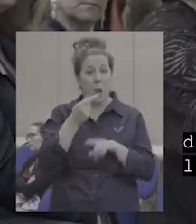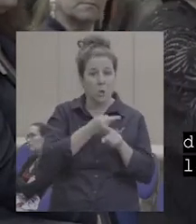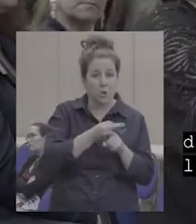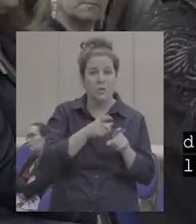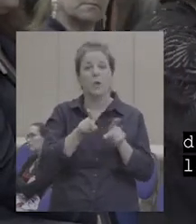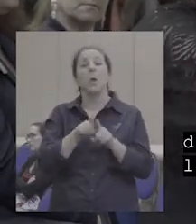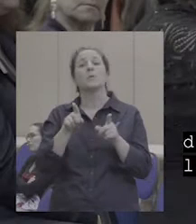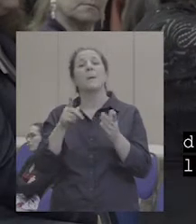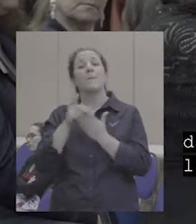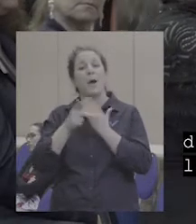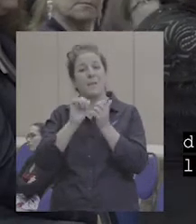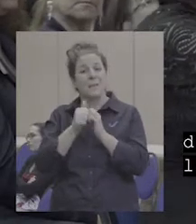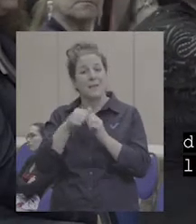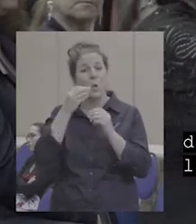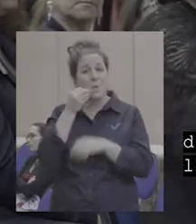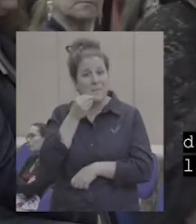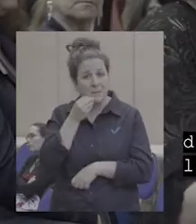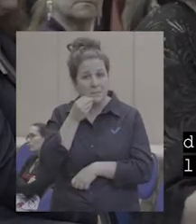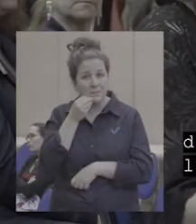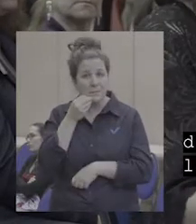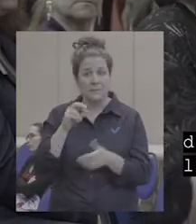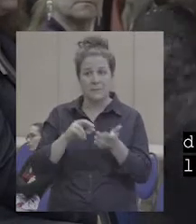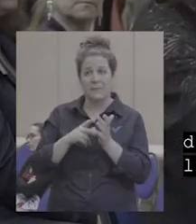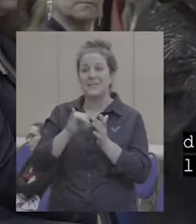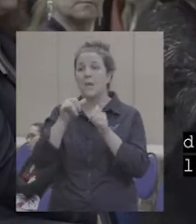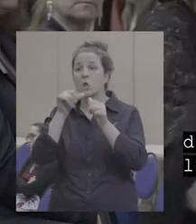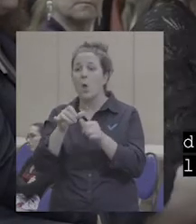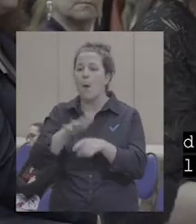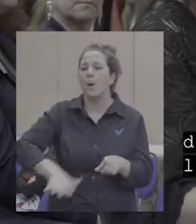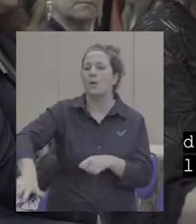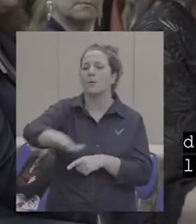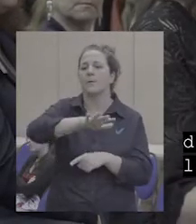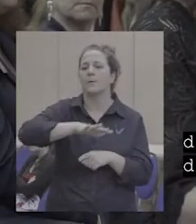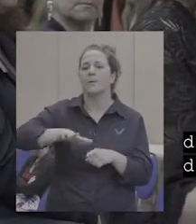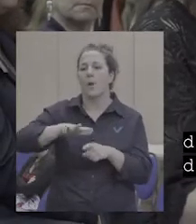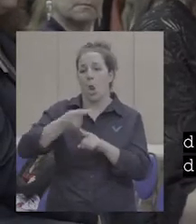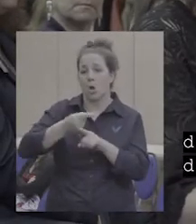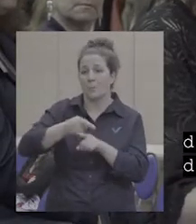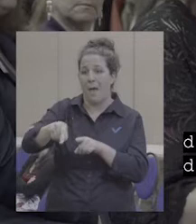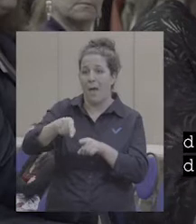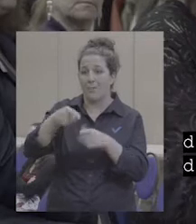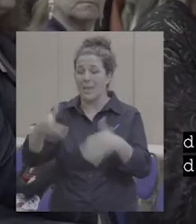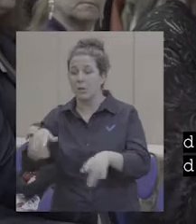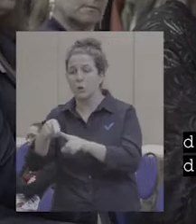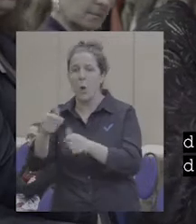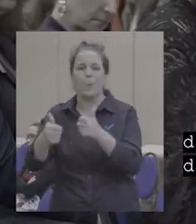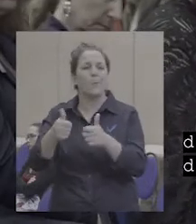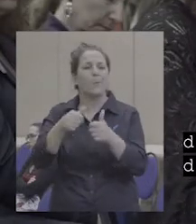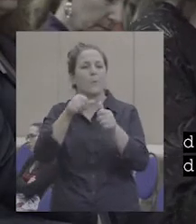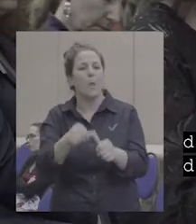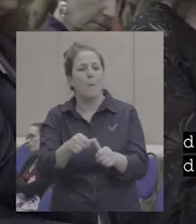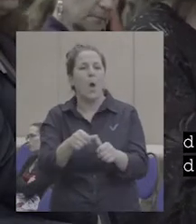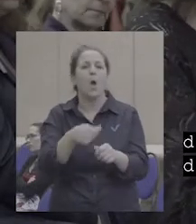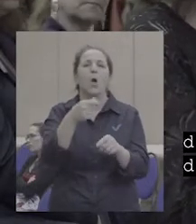on a un programme d'adaptation de domicile pour les gens qui demeurent déjà dans leur logement ou dans un